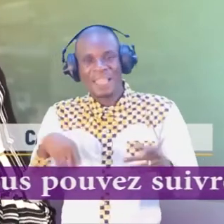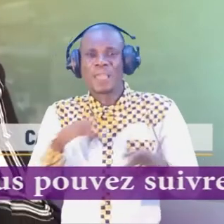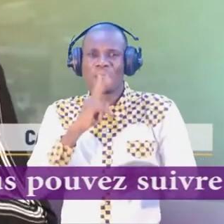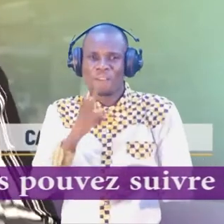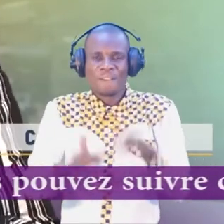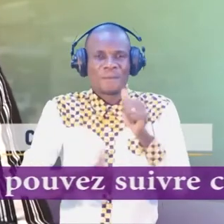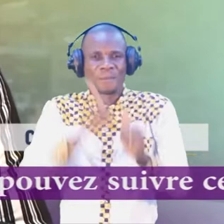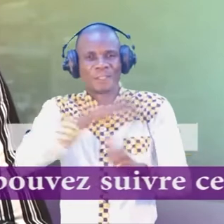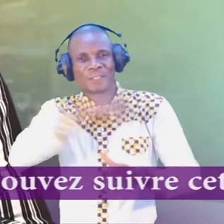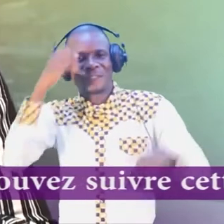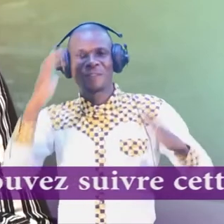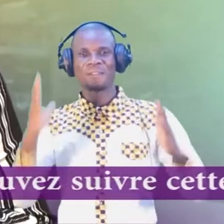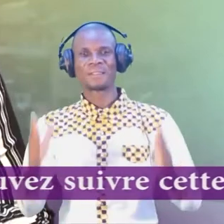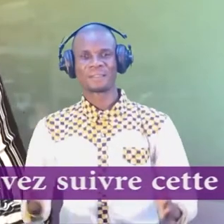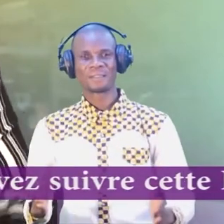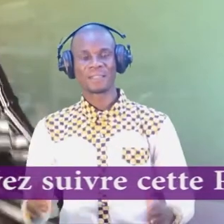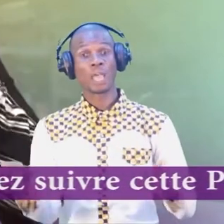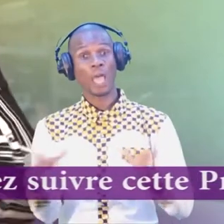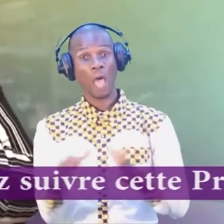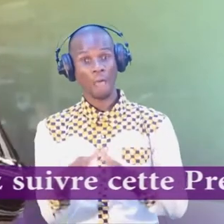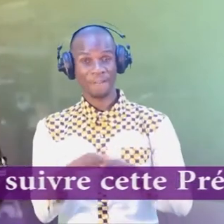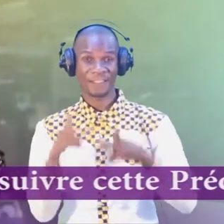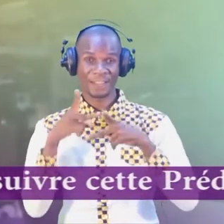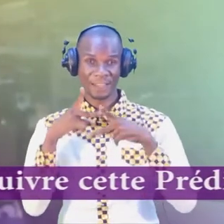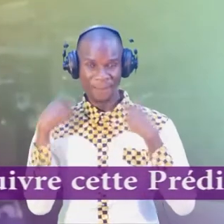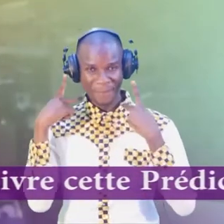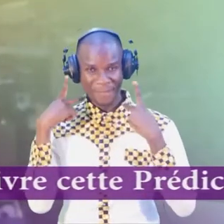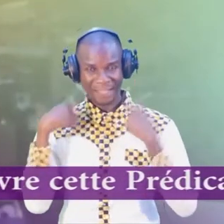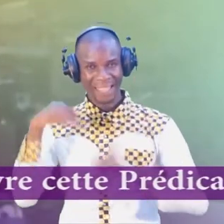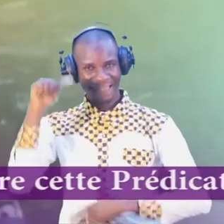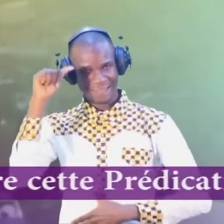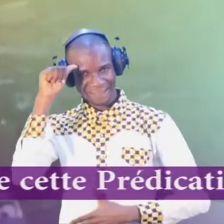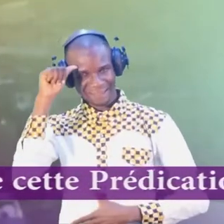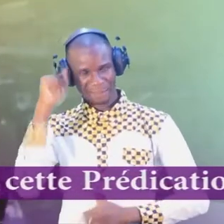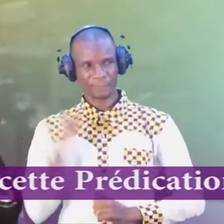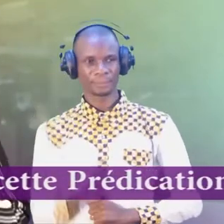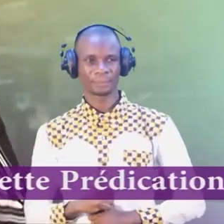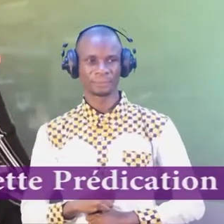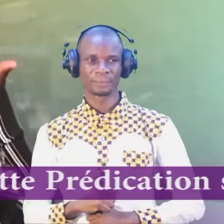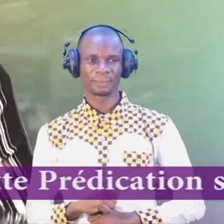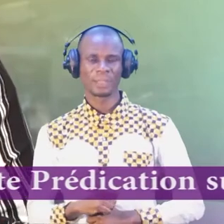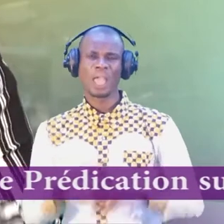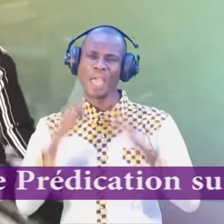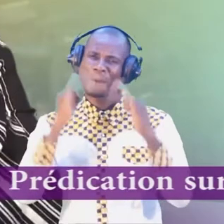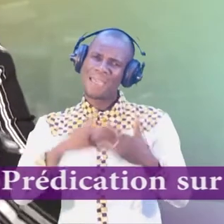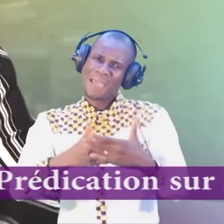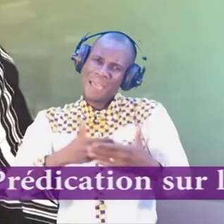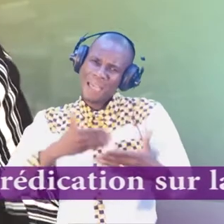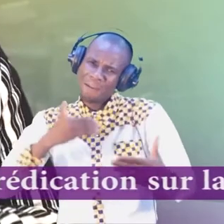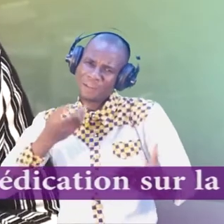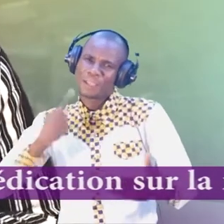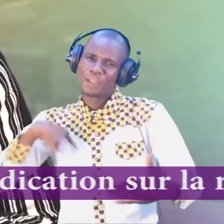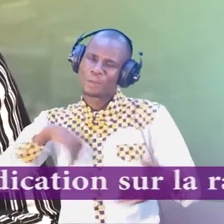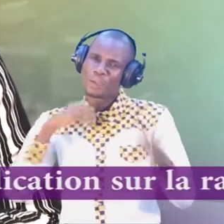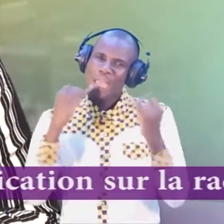Jioni ya leo tutaongea kuhusu sigara. Miaka mingi imepita, sigara inasababisha maafa